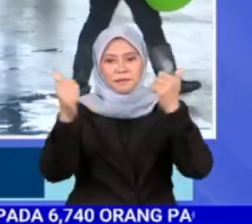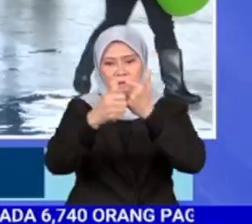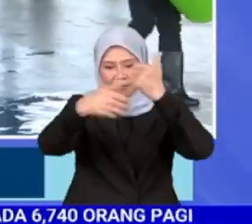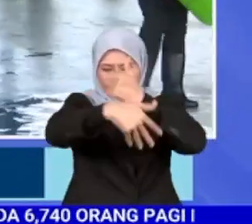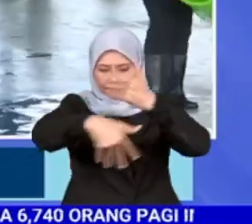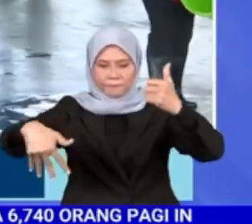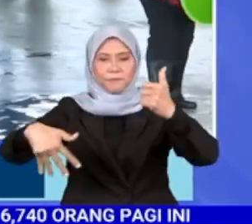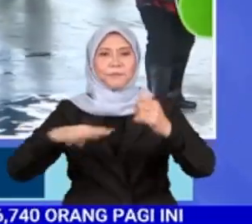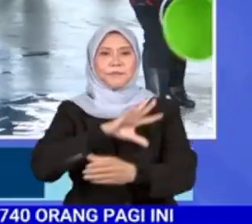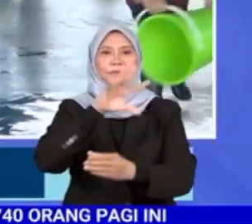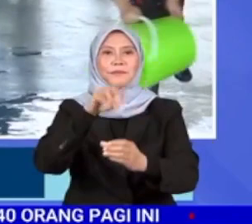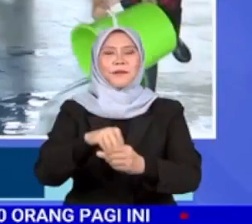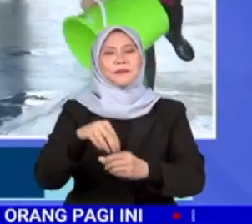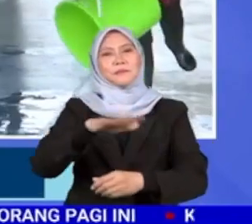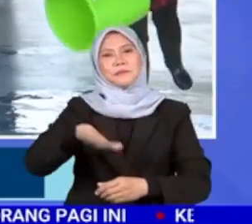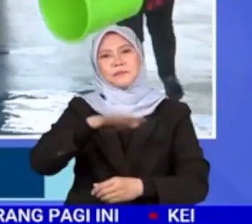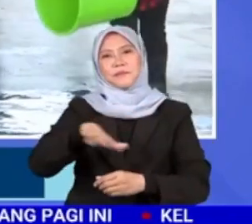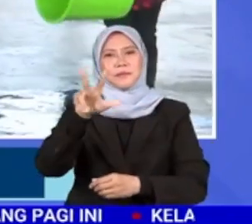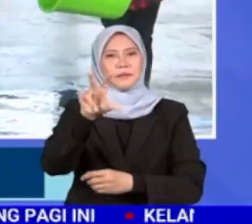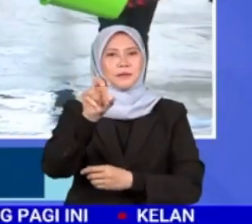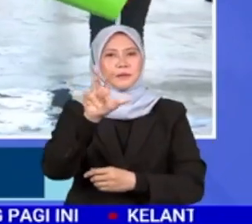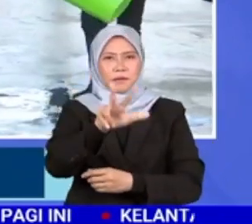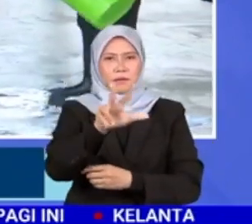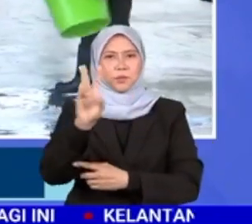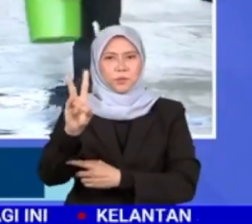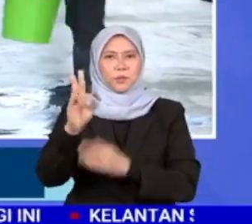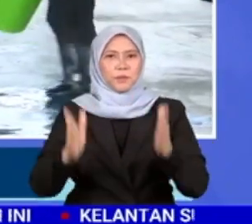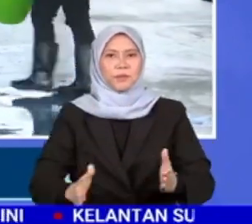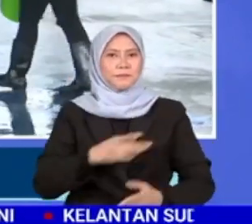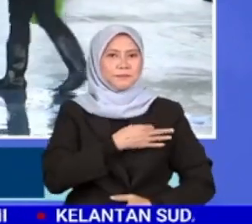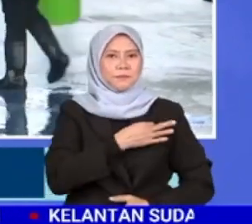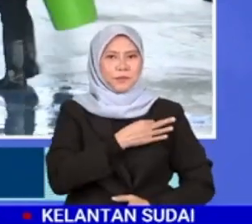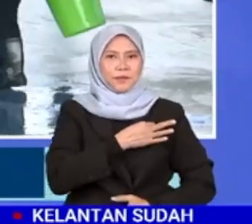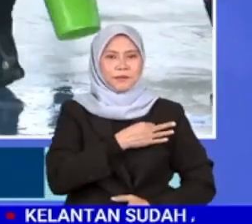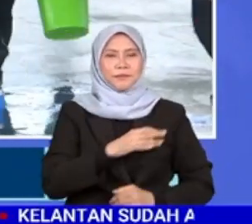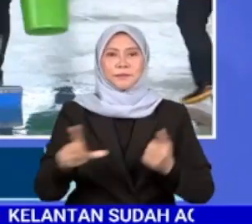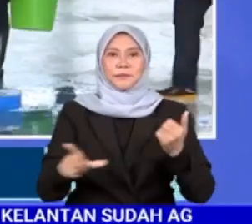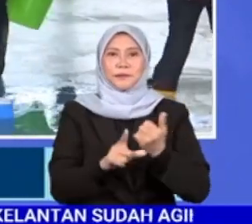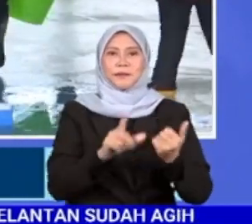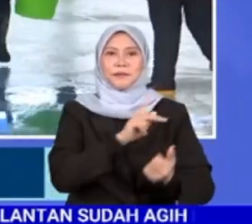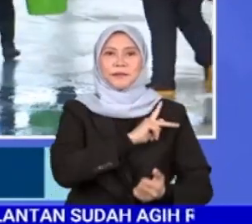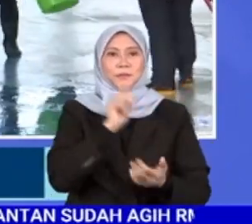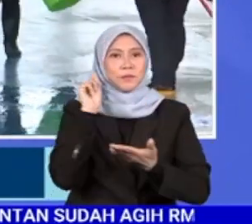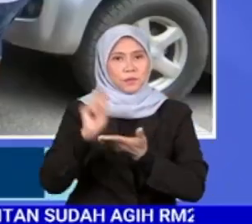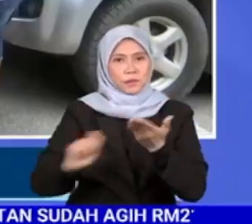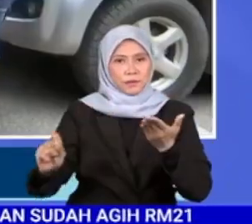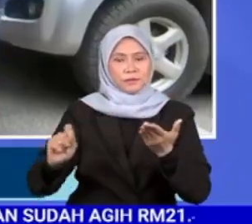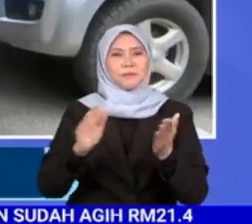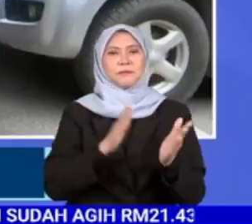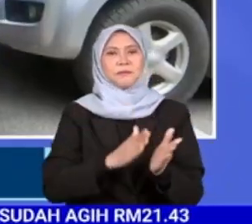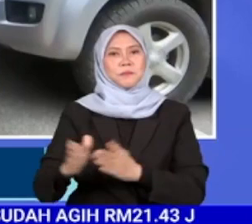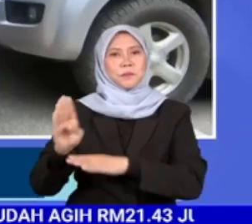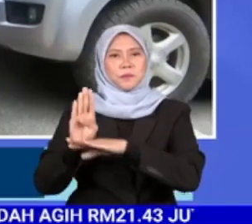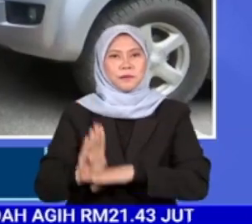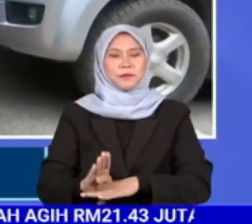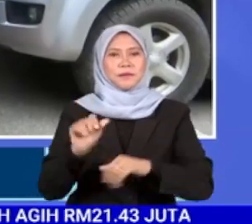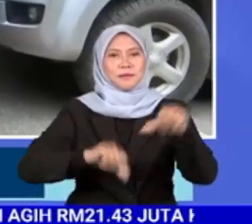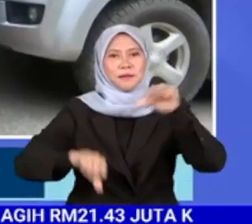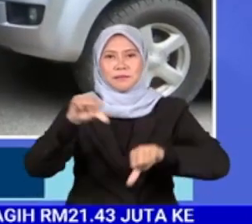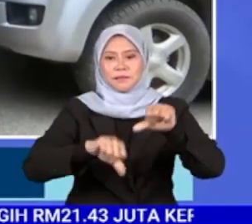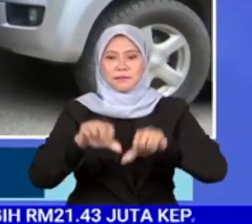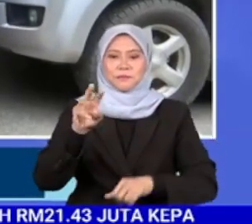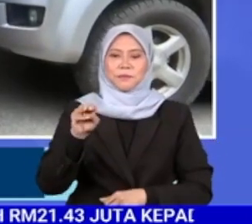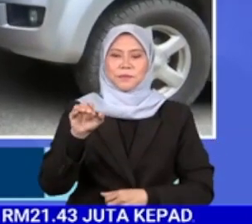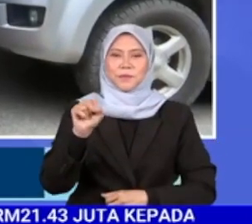kementerian itu yang melibatkan kira-kira 37 sukarelawan. Timbalan Ketua Setiausaha Perancangan dan Pembudayaan Sains